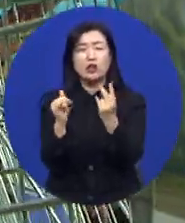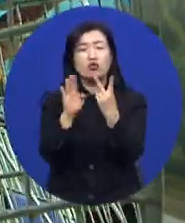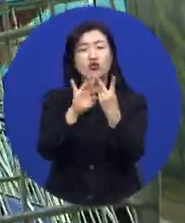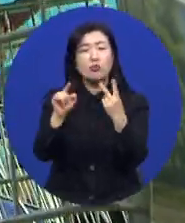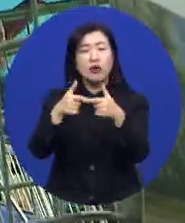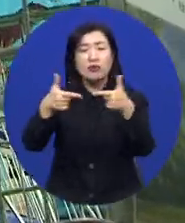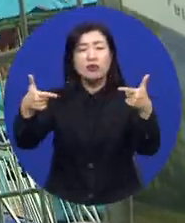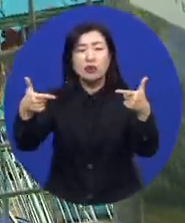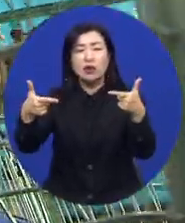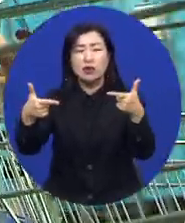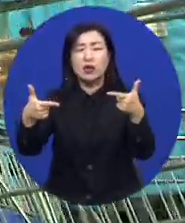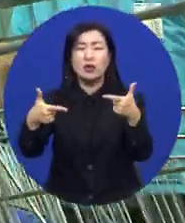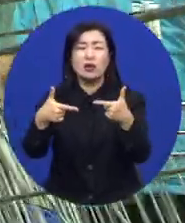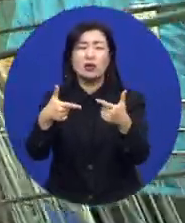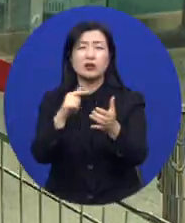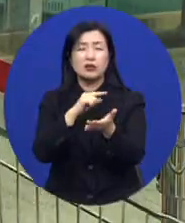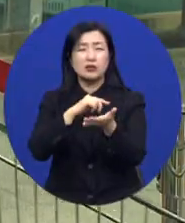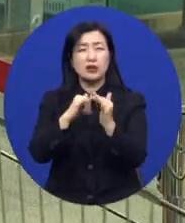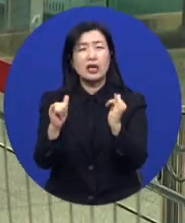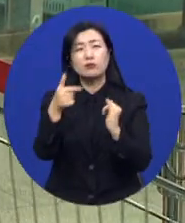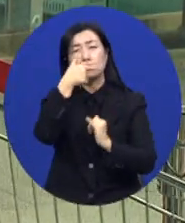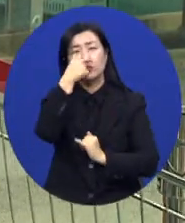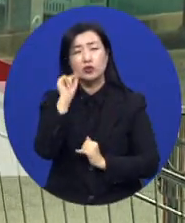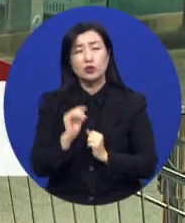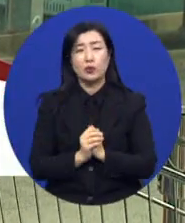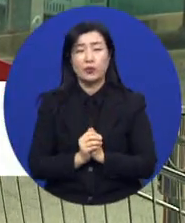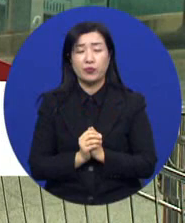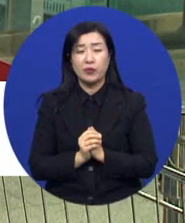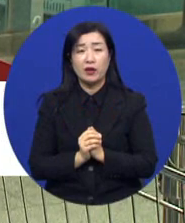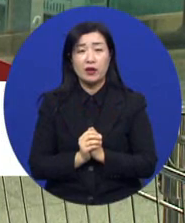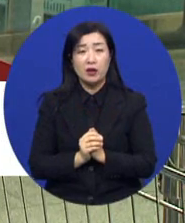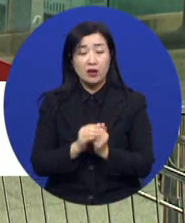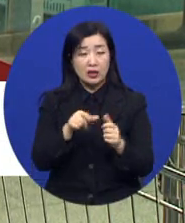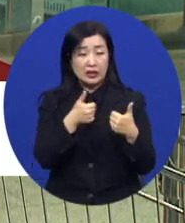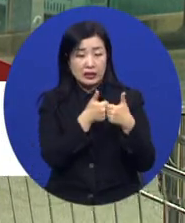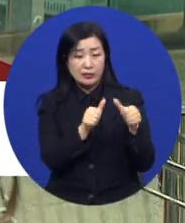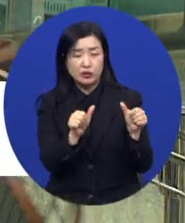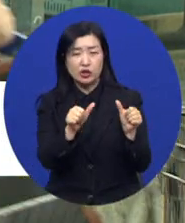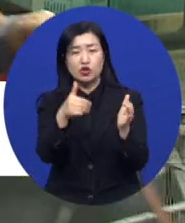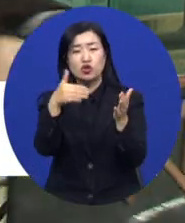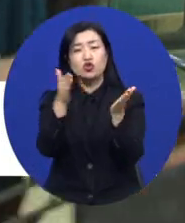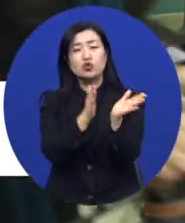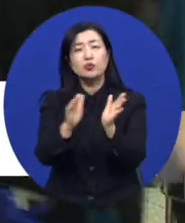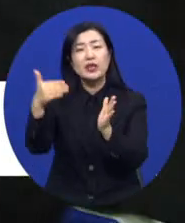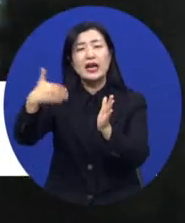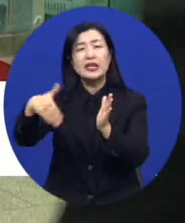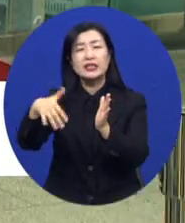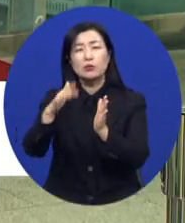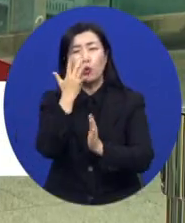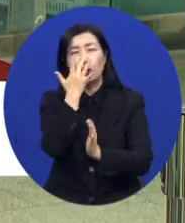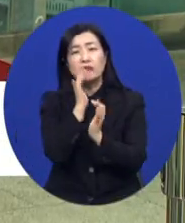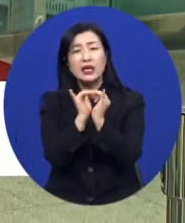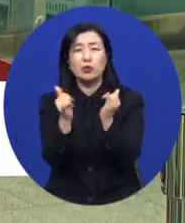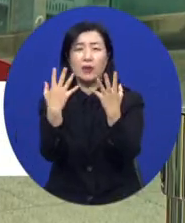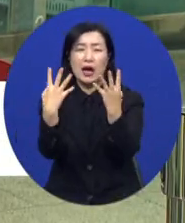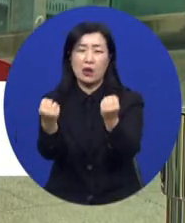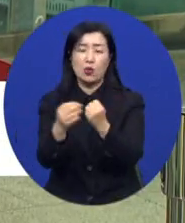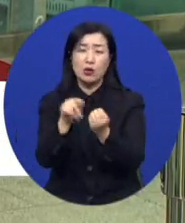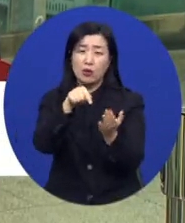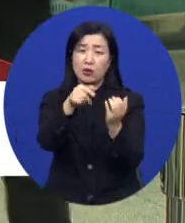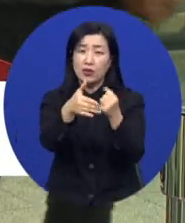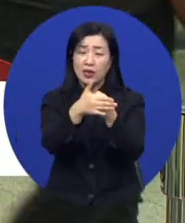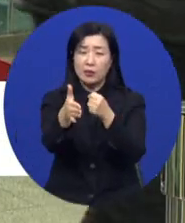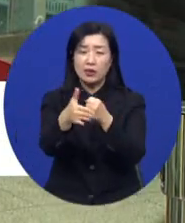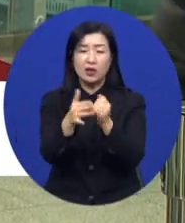들렸지만 역부족입니다 미처 그 신문지 널 1가 요런걸 준비해 되는 상황을 모르시고 되시고 요거 때문에